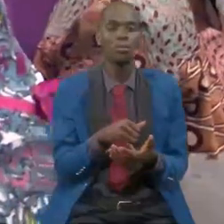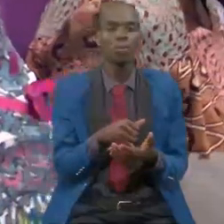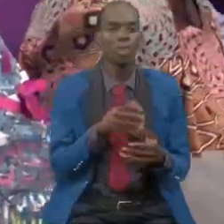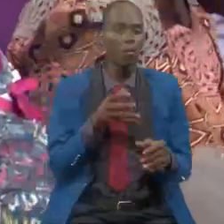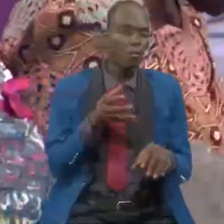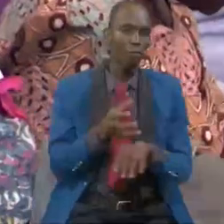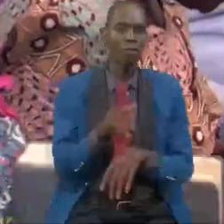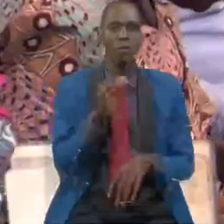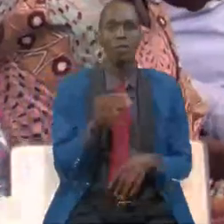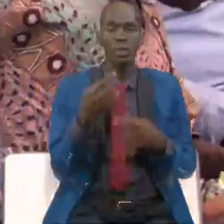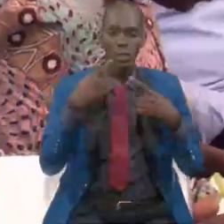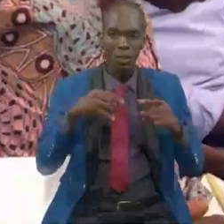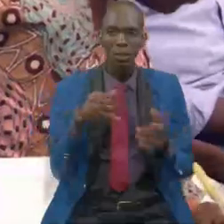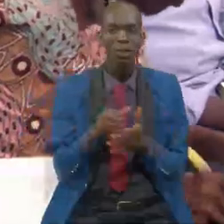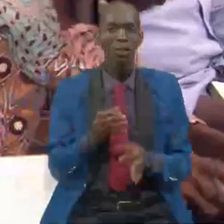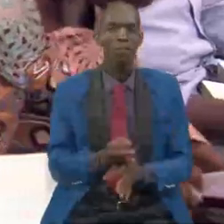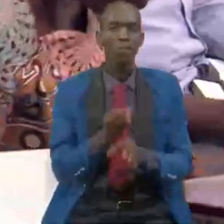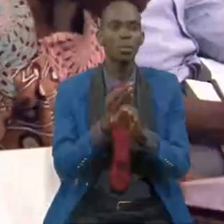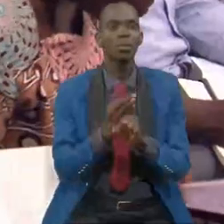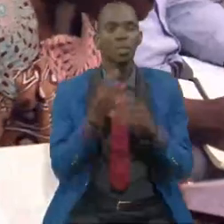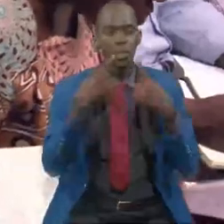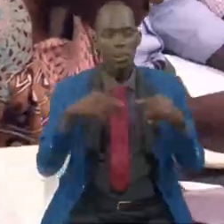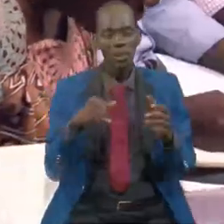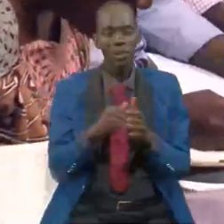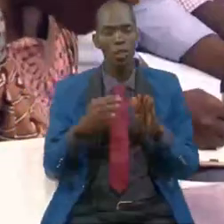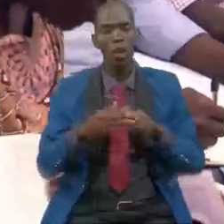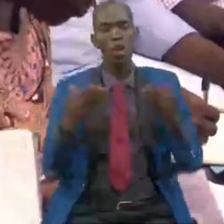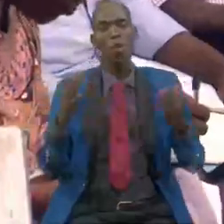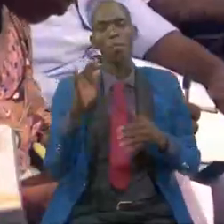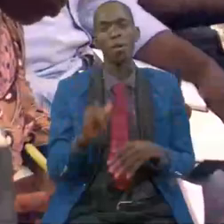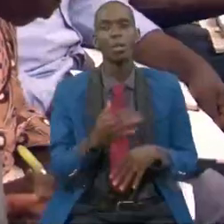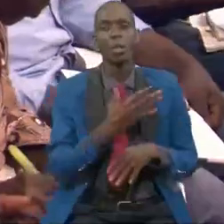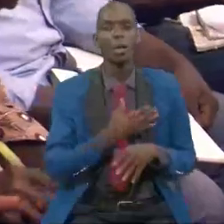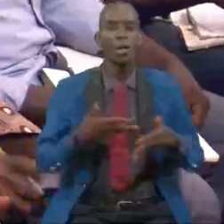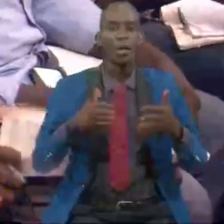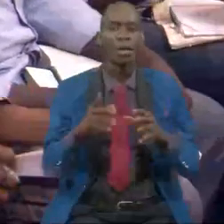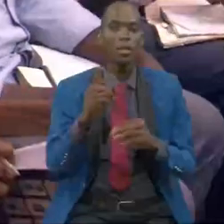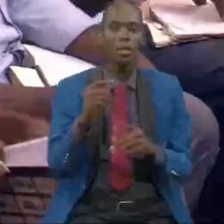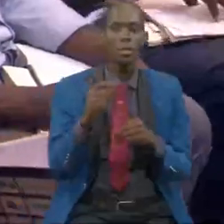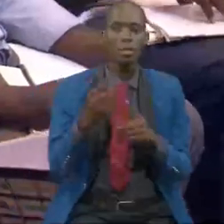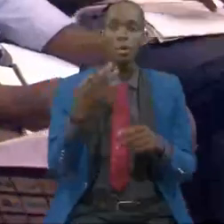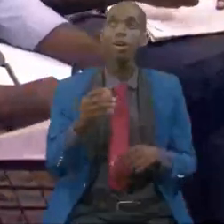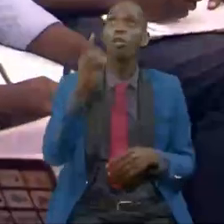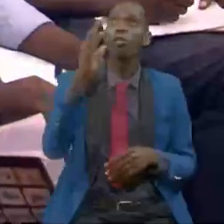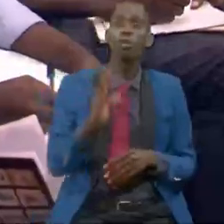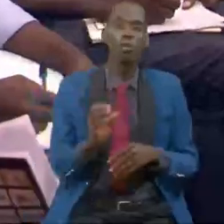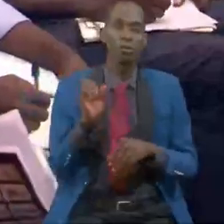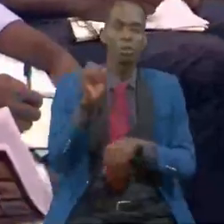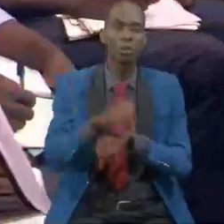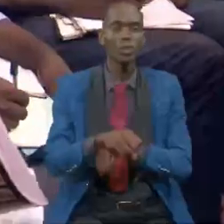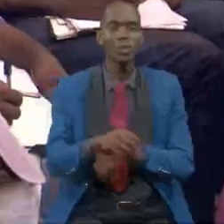la parole fidèlement, proclamez la parole de façon transparente et que la parole de